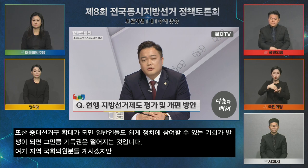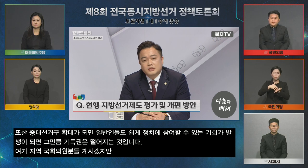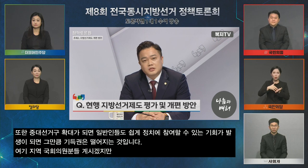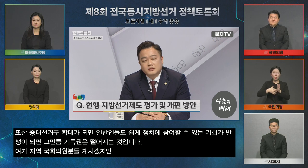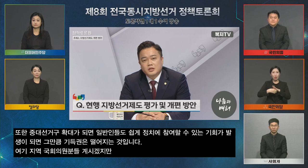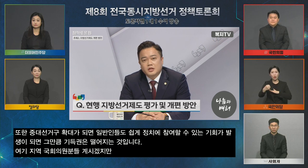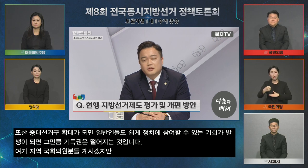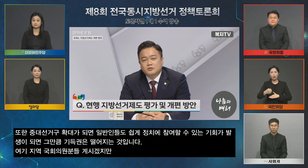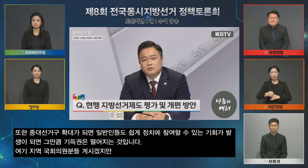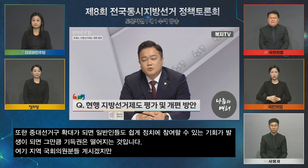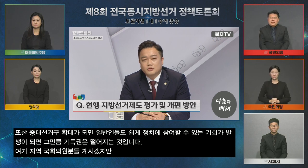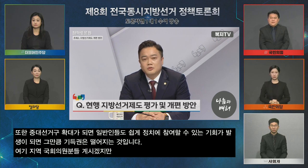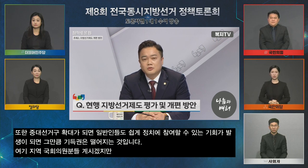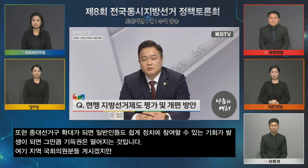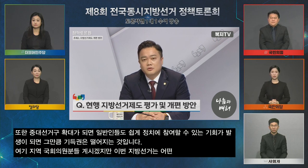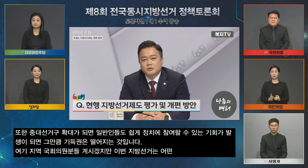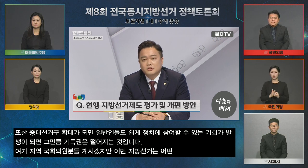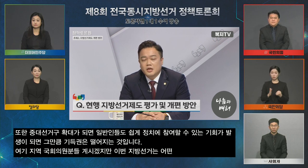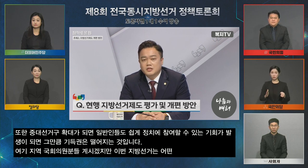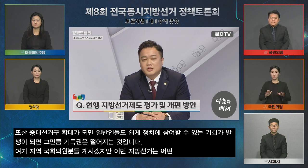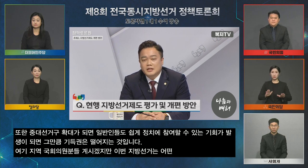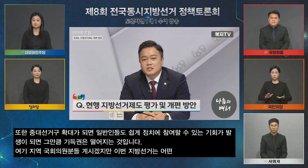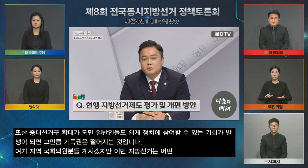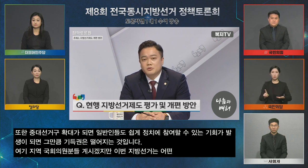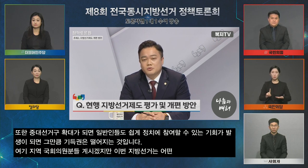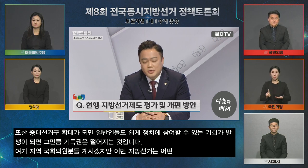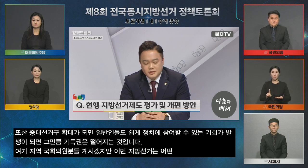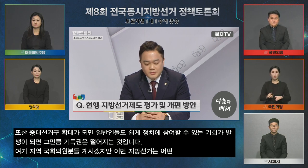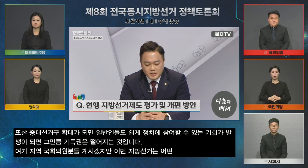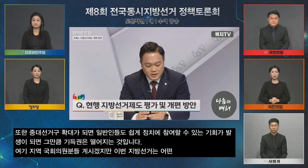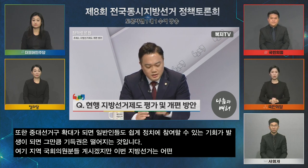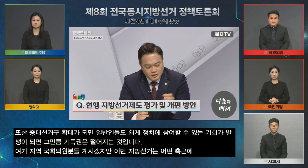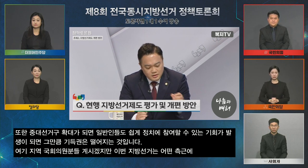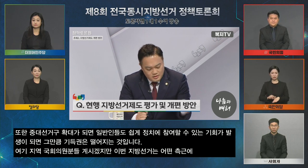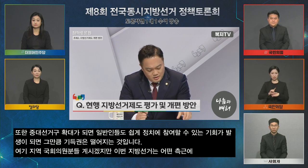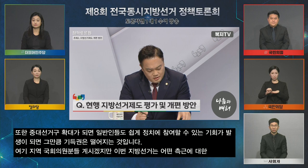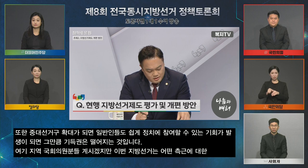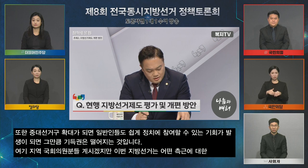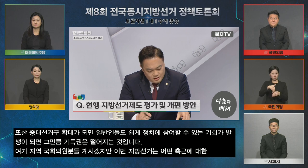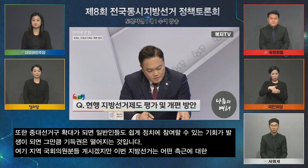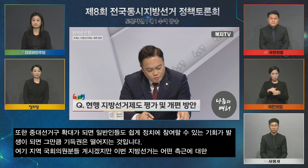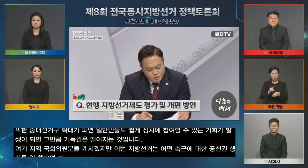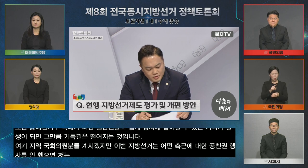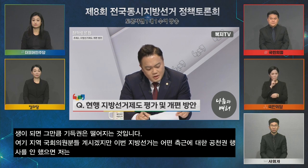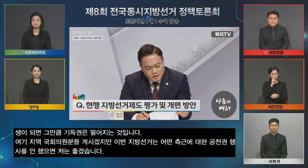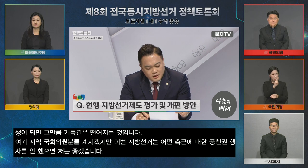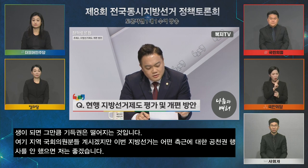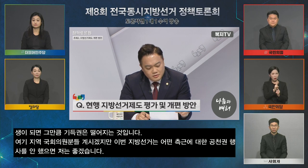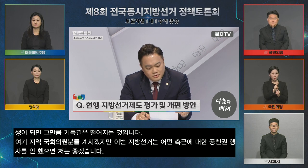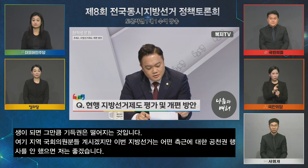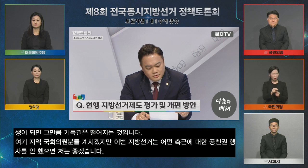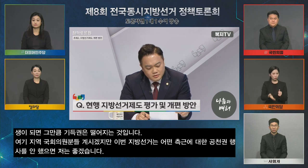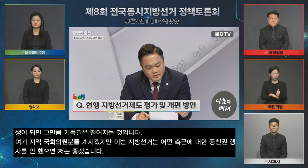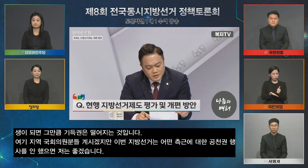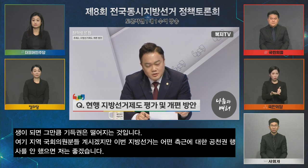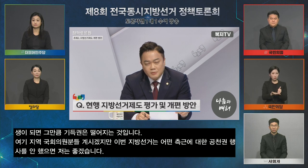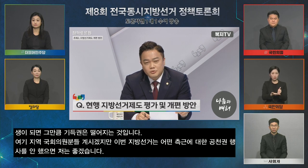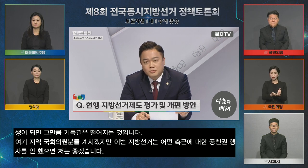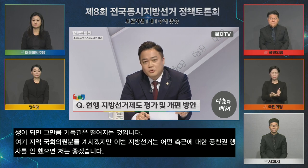어떤 측근에 대한 그런 공천권 행사를 안 했으면 저는 좋겠습니다. 그리고 민주당에서